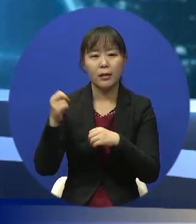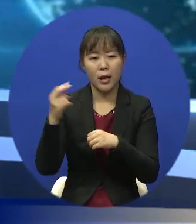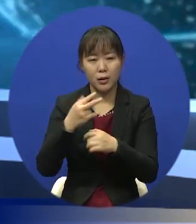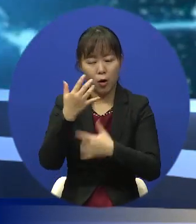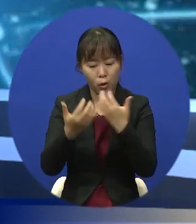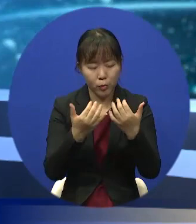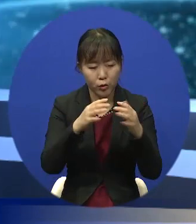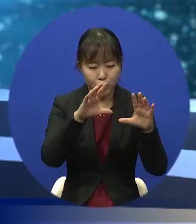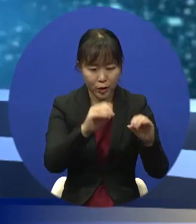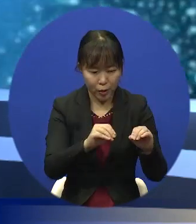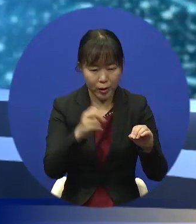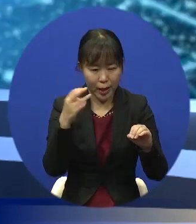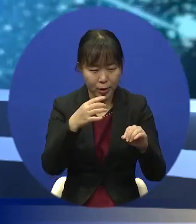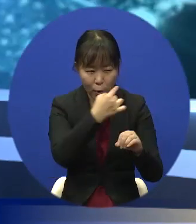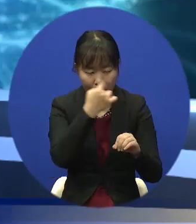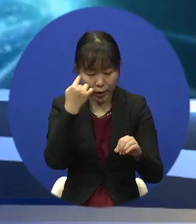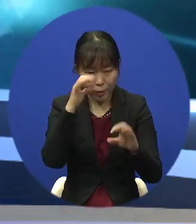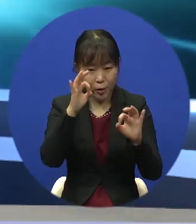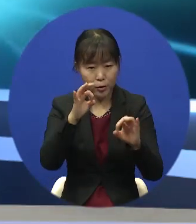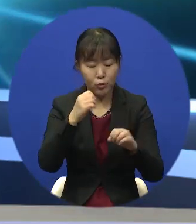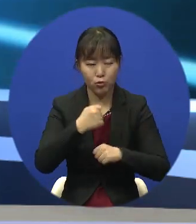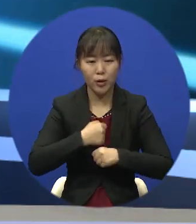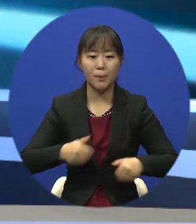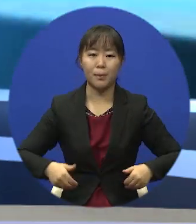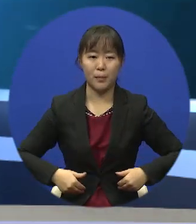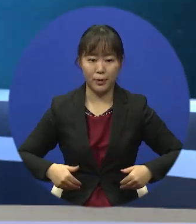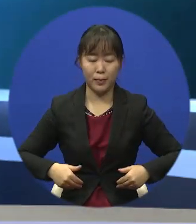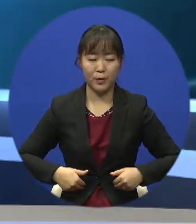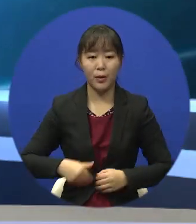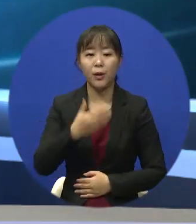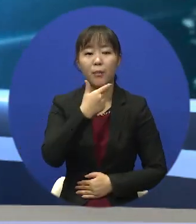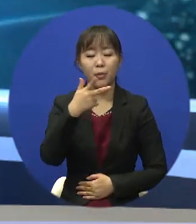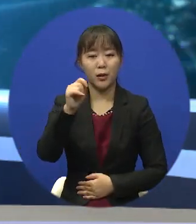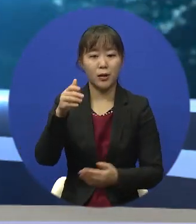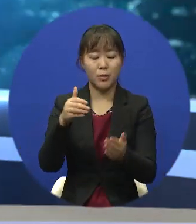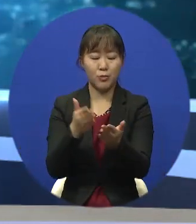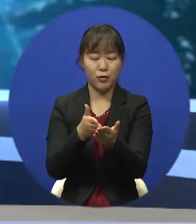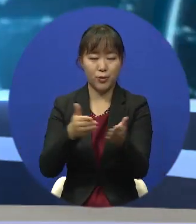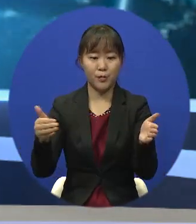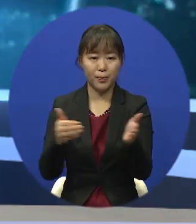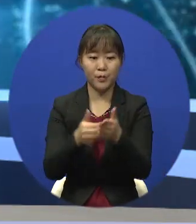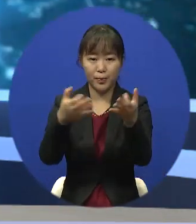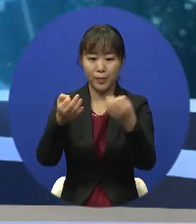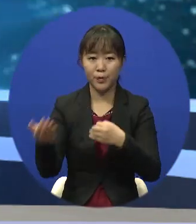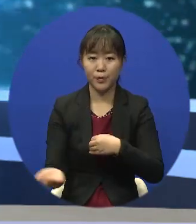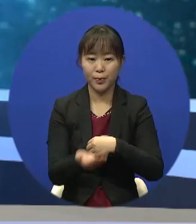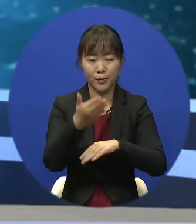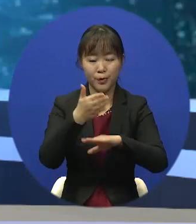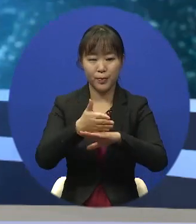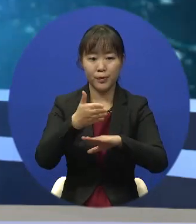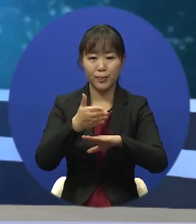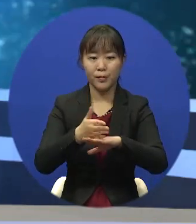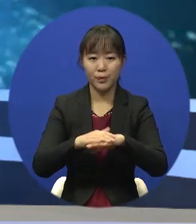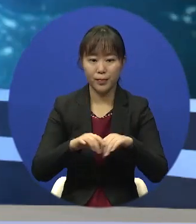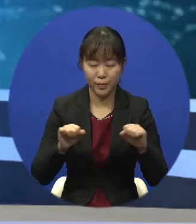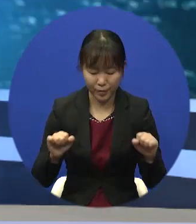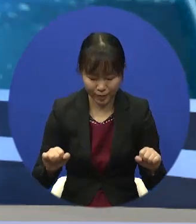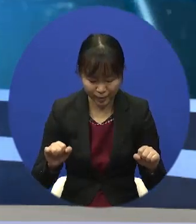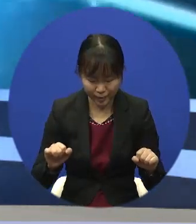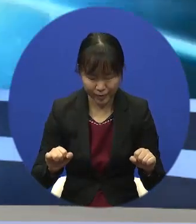등의 각별한 주의를 기울여주시기 바랍니다. 복지TV 뉴스를 마칩니다. 시청해주신 여러분 고맙습니다.